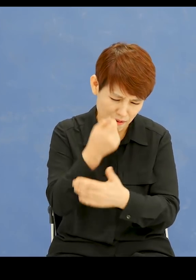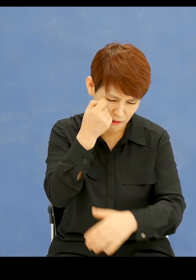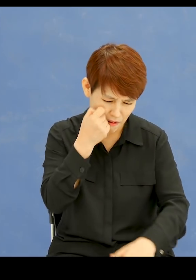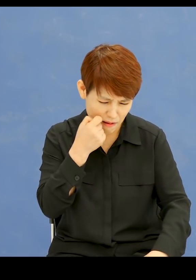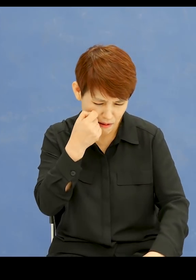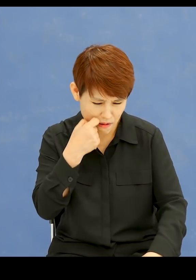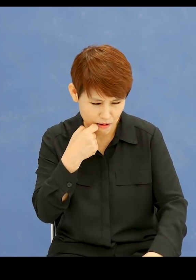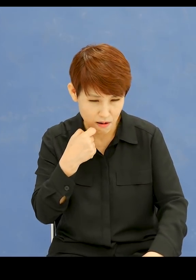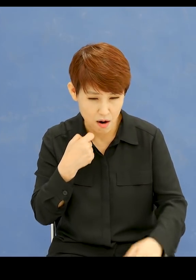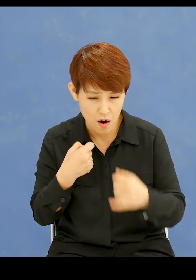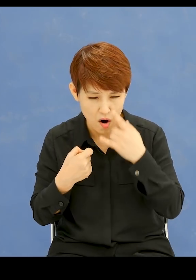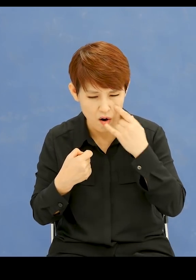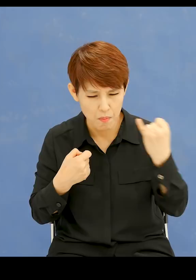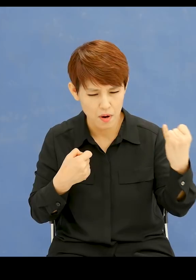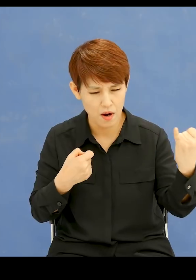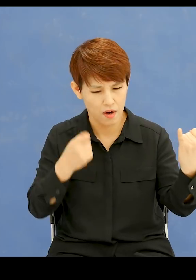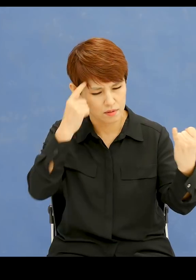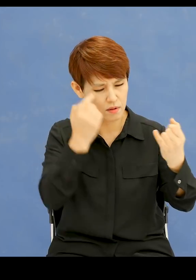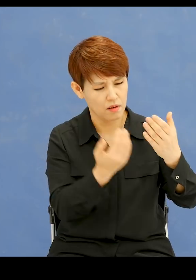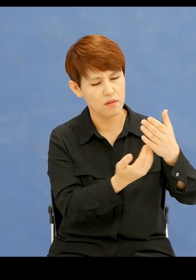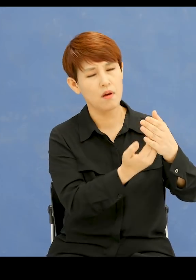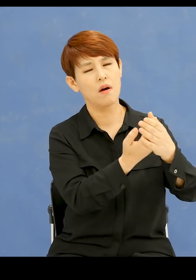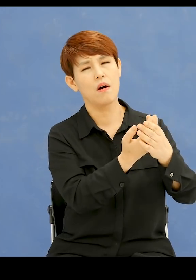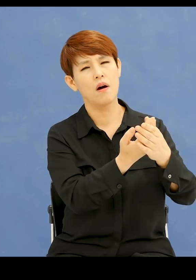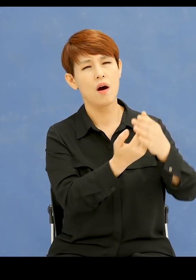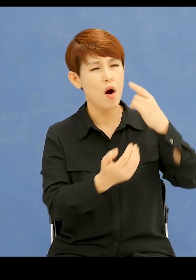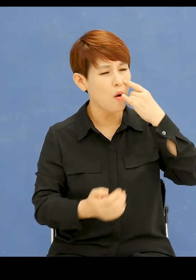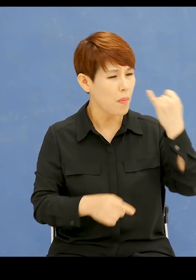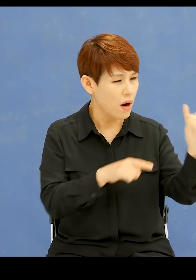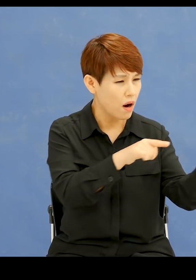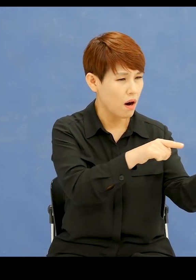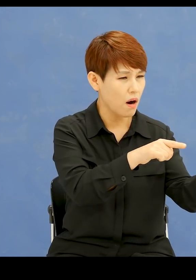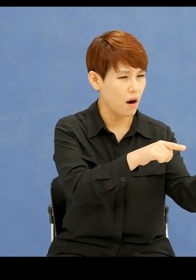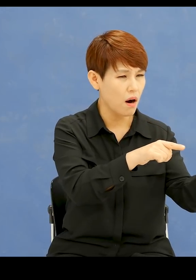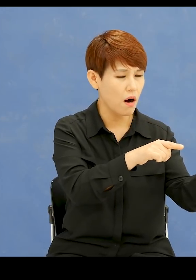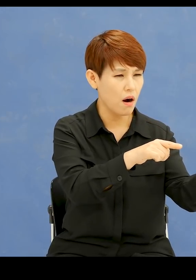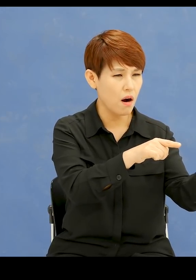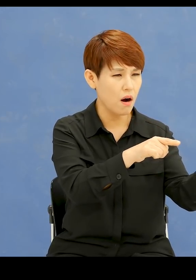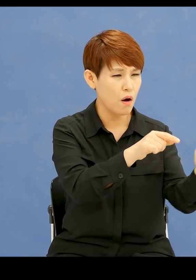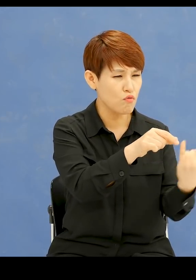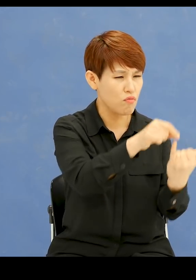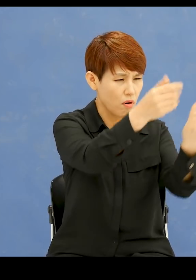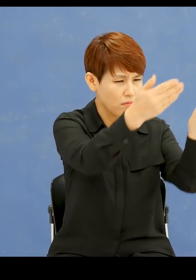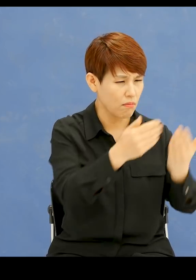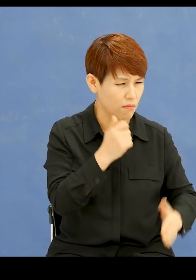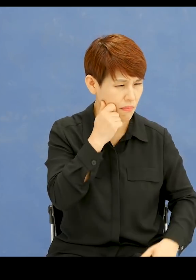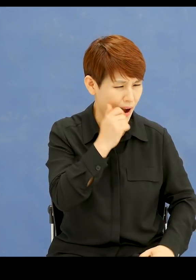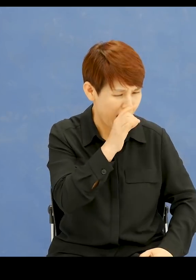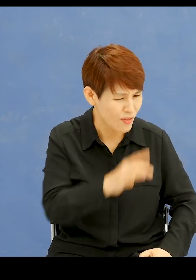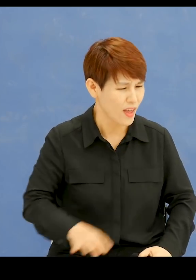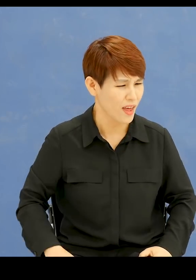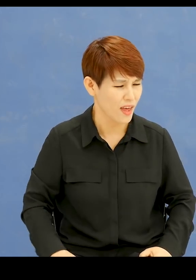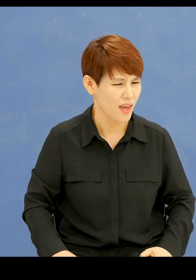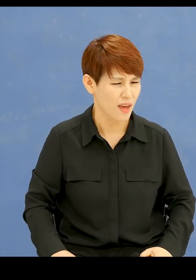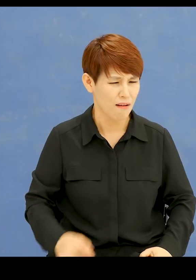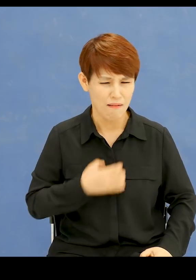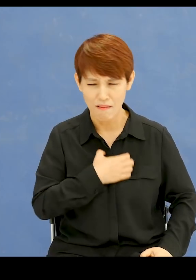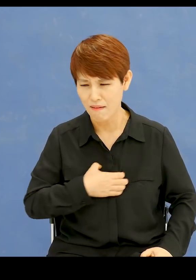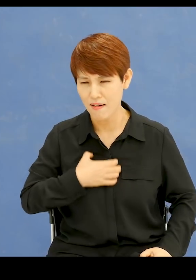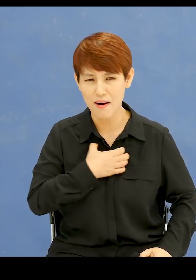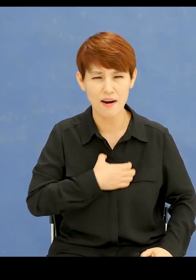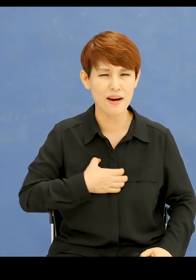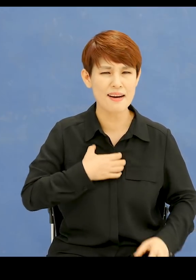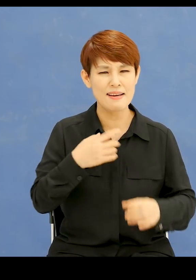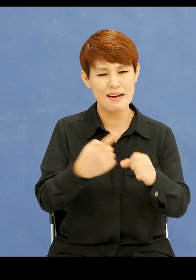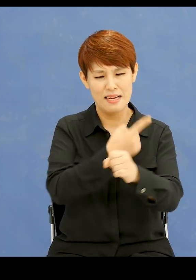취해 계신 어머니 모습이 떠오르면서 우리 어머니 이렇게 살다가 우리 엄마도 천국 못 가면 안 되는데 네. 막 그러면서